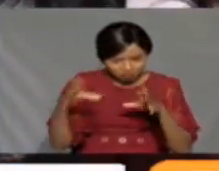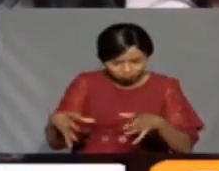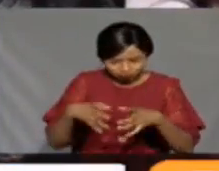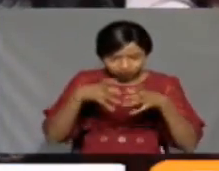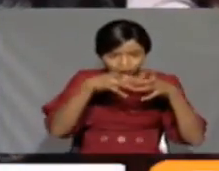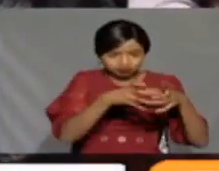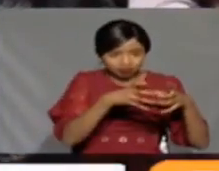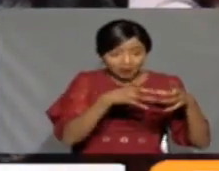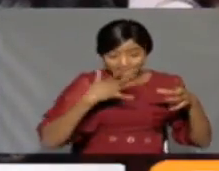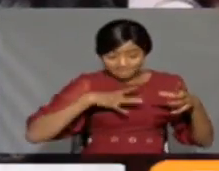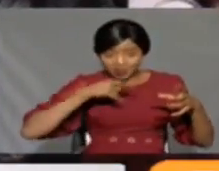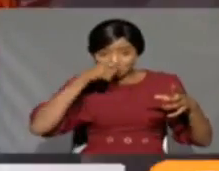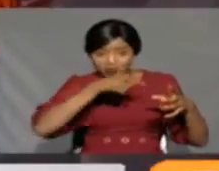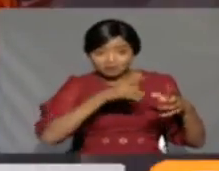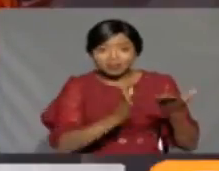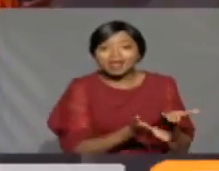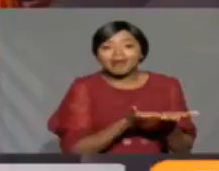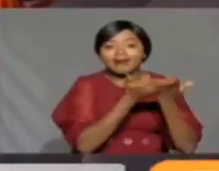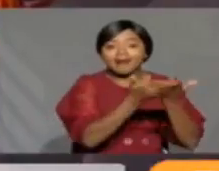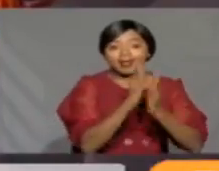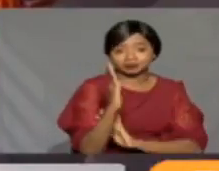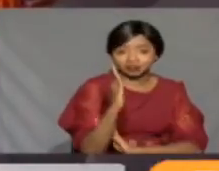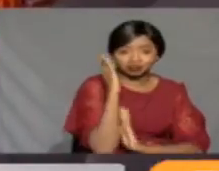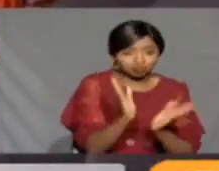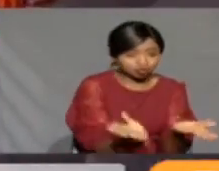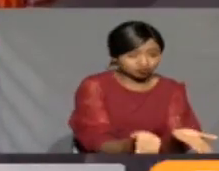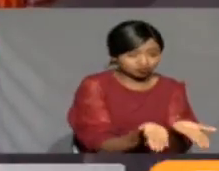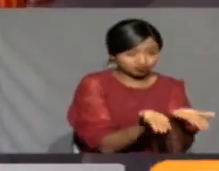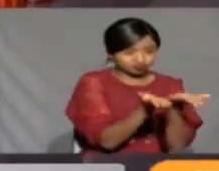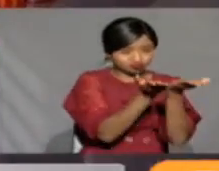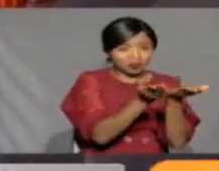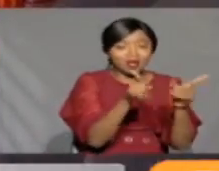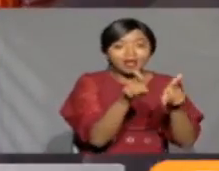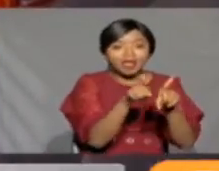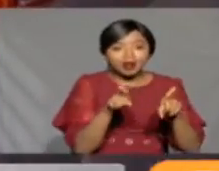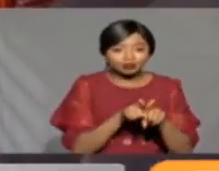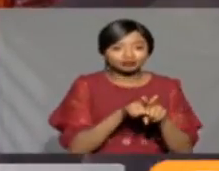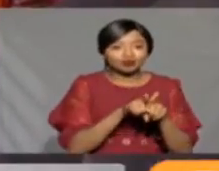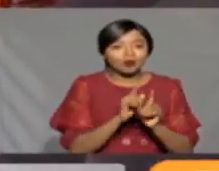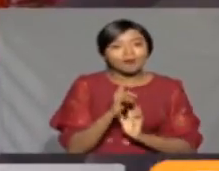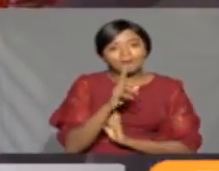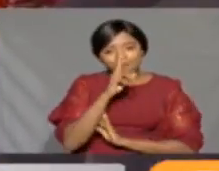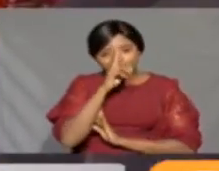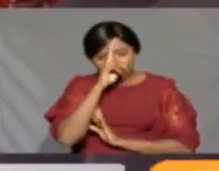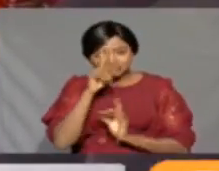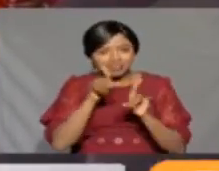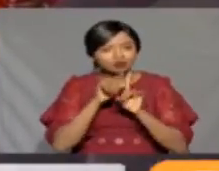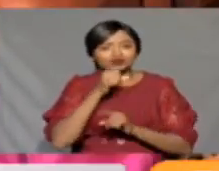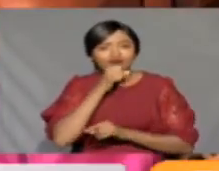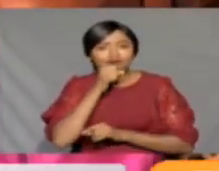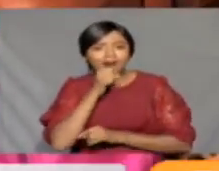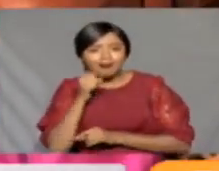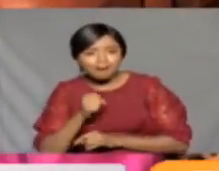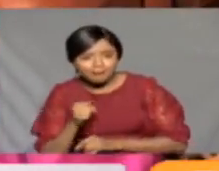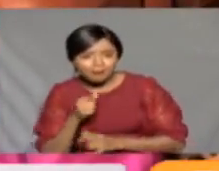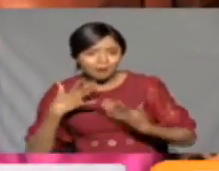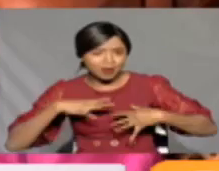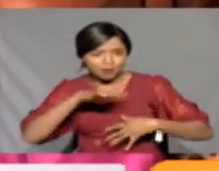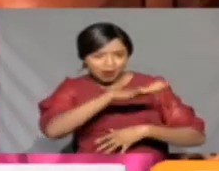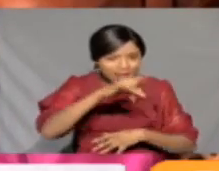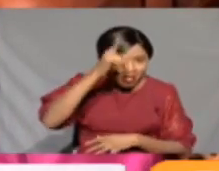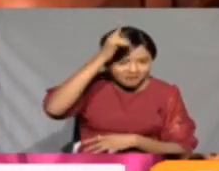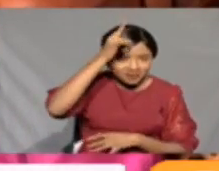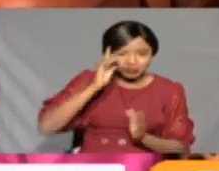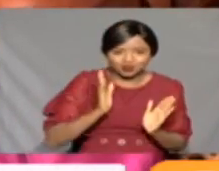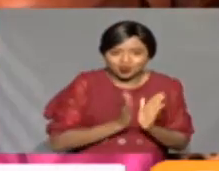sehemu watakayotumwa kuhesabu, huku wakihakikisha kwamba wataandamana na wazee wa vijiji. Zoezi